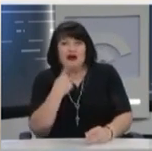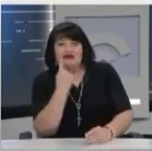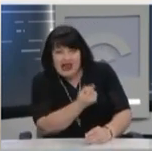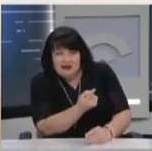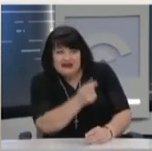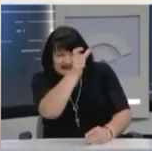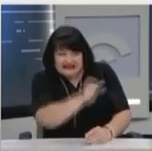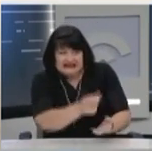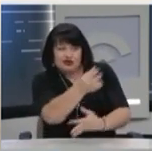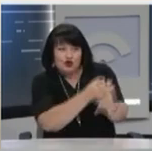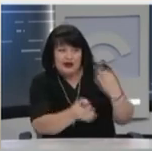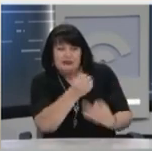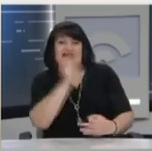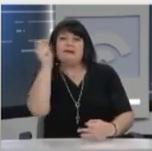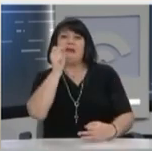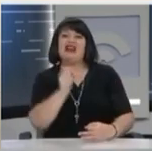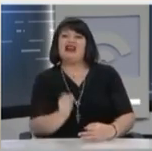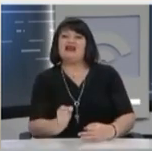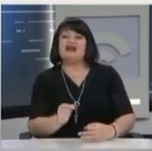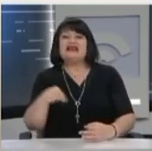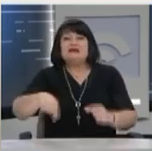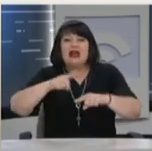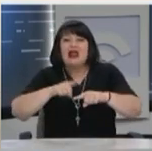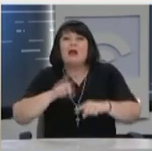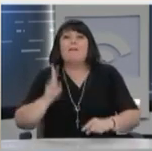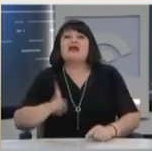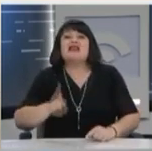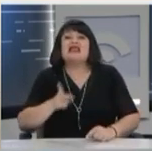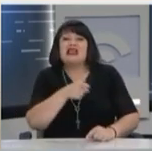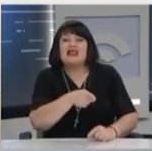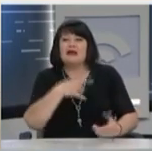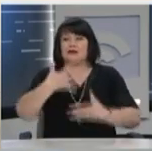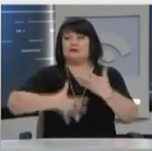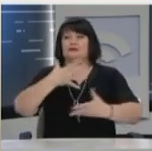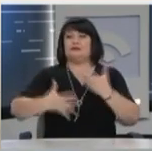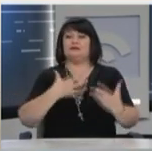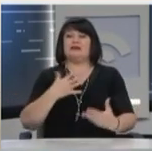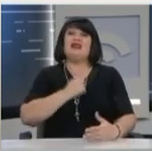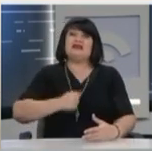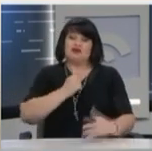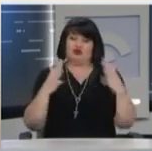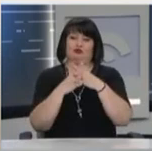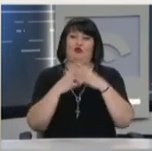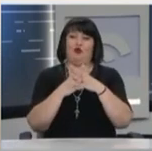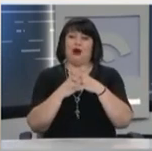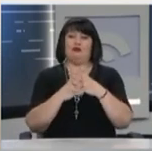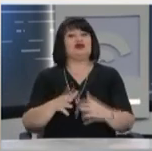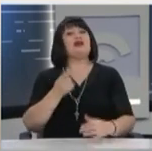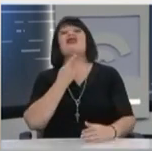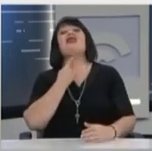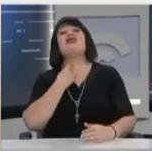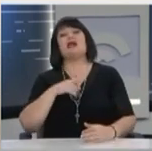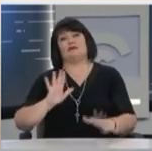κατάστασης. Την περιγράφετε εσείς. Σήμερα κινδυνεύει η Ελλάς να εμπλακεί σε μια περιδίνηση πολεμική. Δυστυχώς, γιατί κανείς δεν θέλει τον